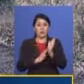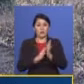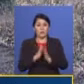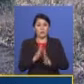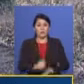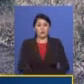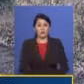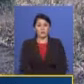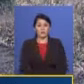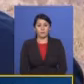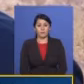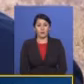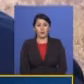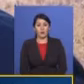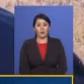біз тәлімбақта